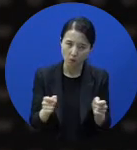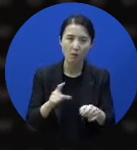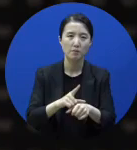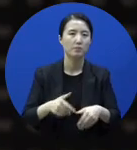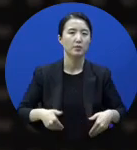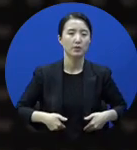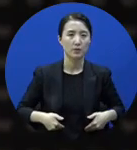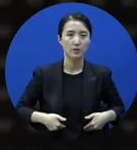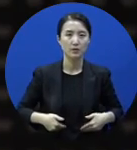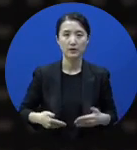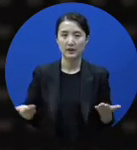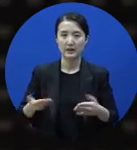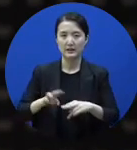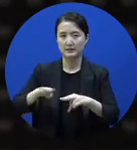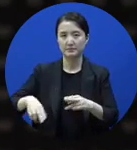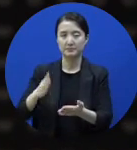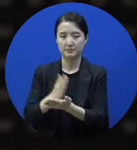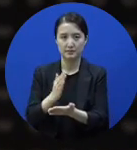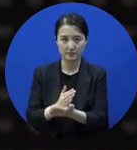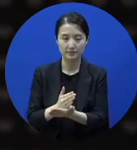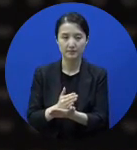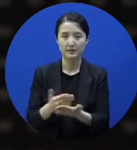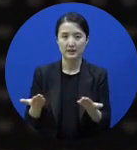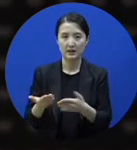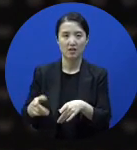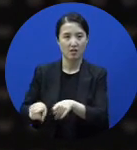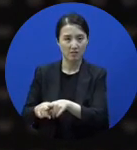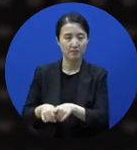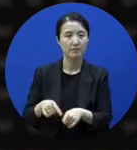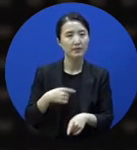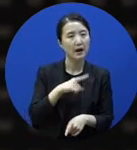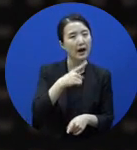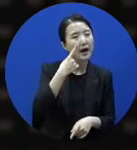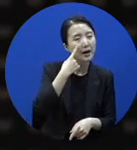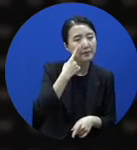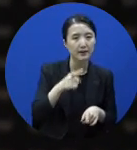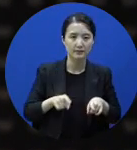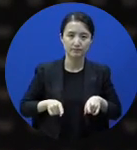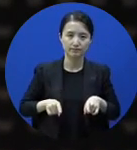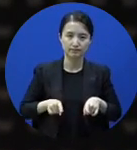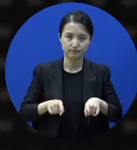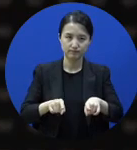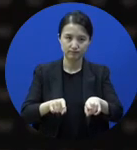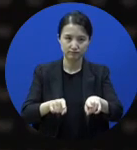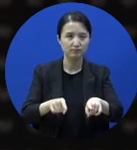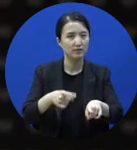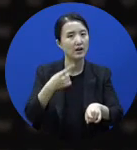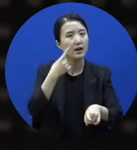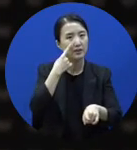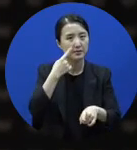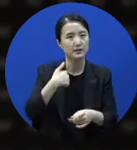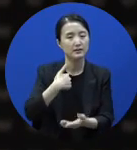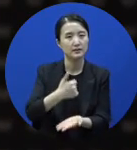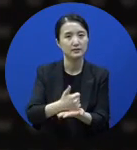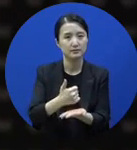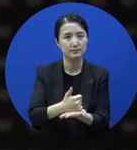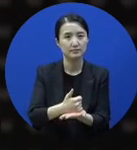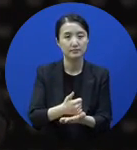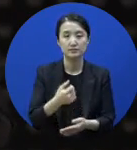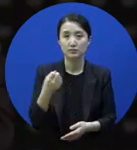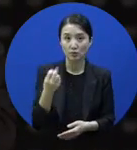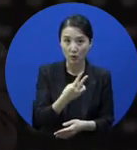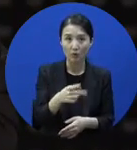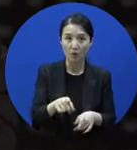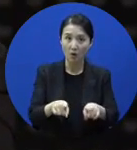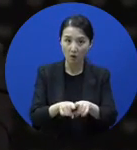그 사이드 프로젝트라는 거 먼저 한번 시도해보고 그렇죠? 하나씩 한번 새로운 일들 도전해보고 이럴 때 중요한 건 한 분씩